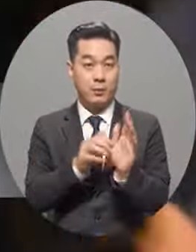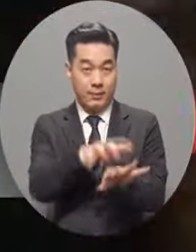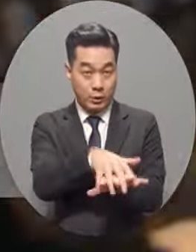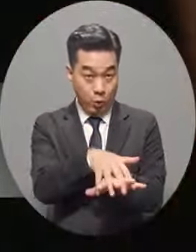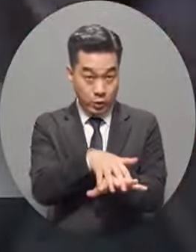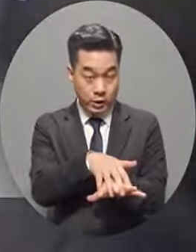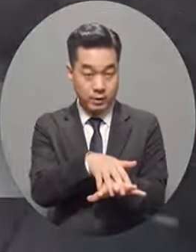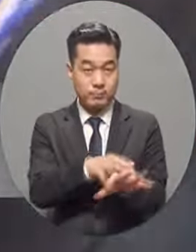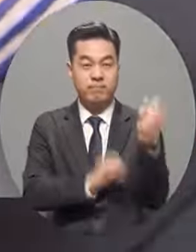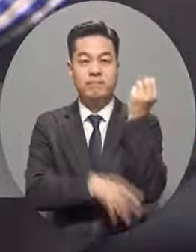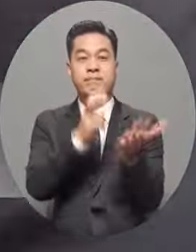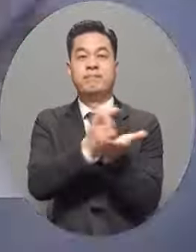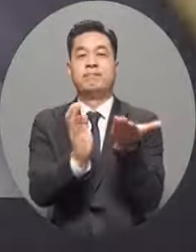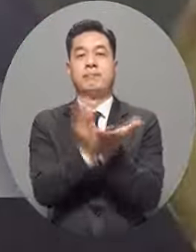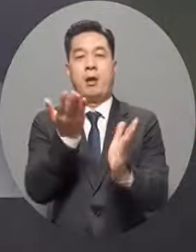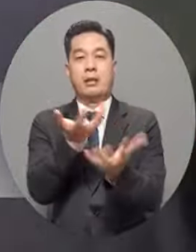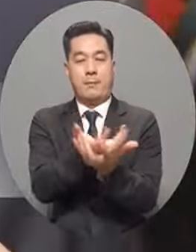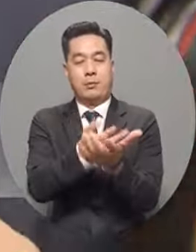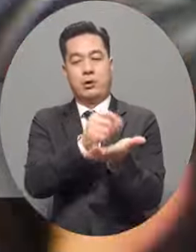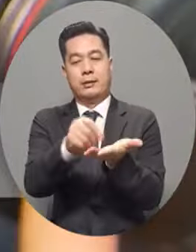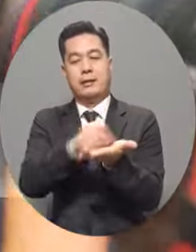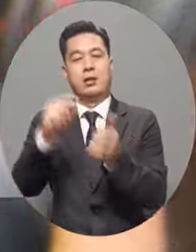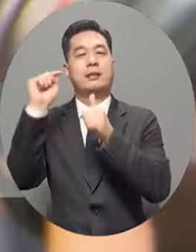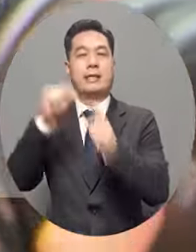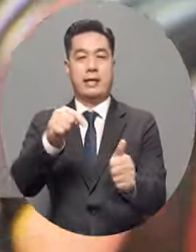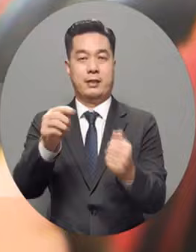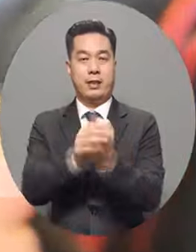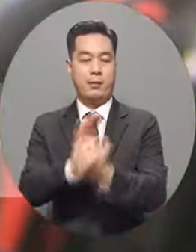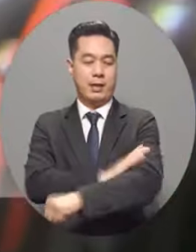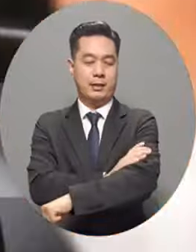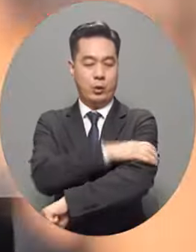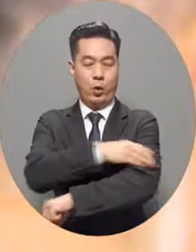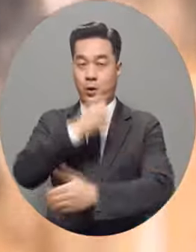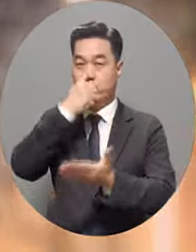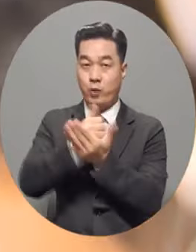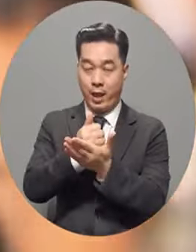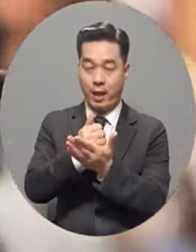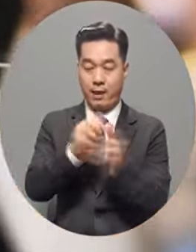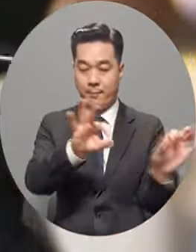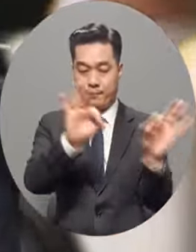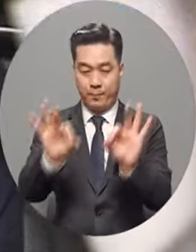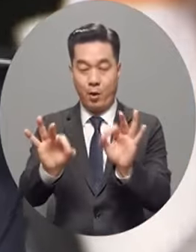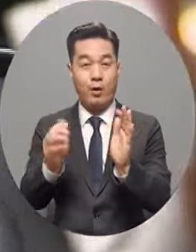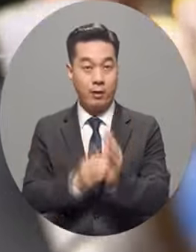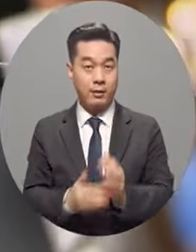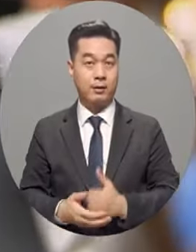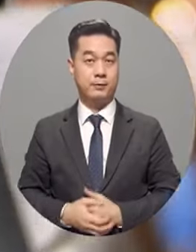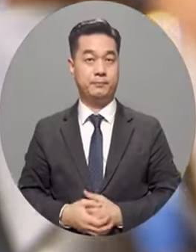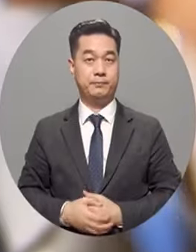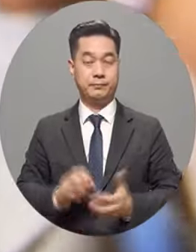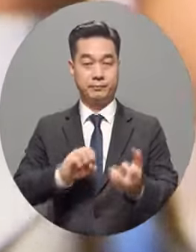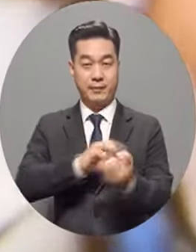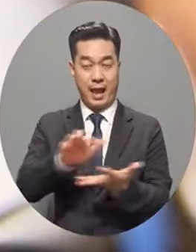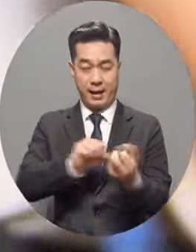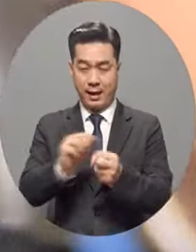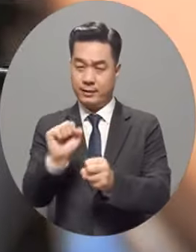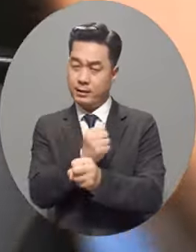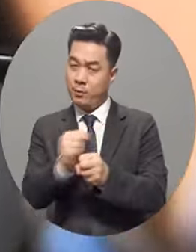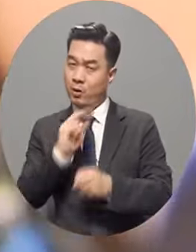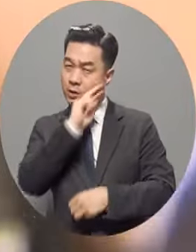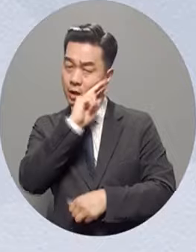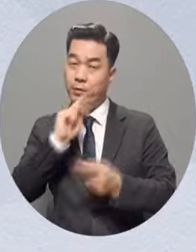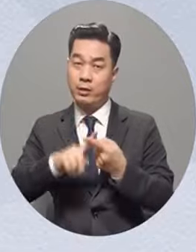위헌적인 내용의 문건을 작성하도록 지시해 직권을 남용한 혐의를 적용했습니다. 내란 음모를 세웠다는 혐의에